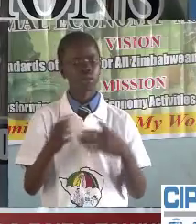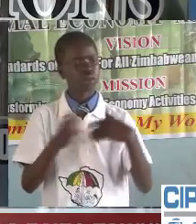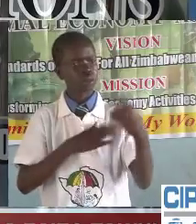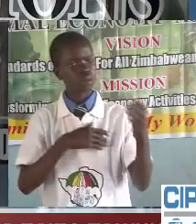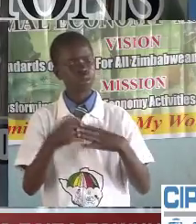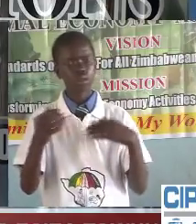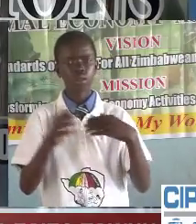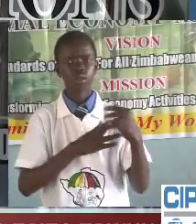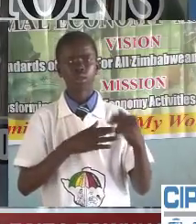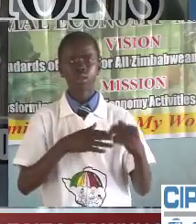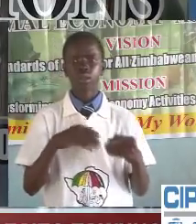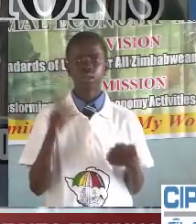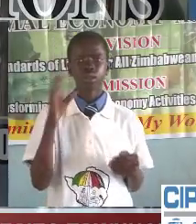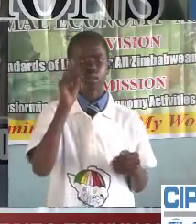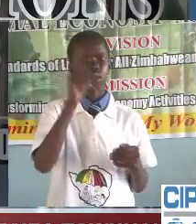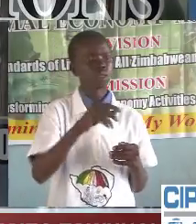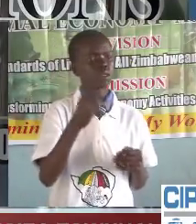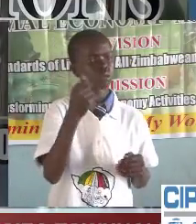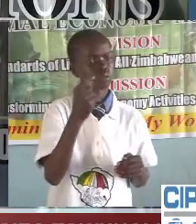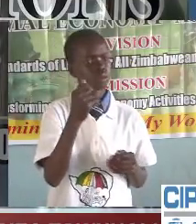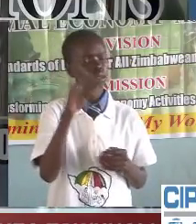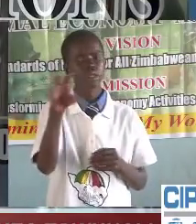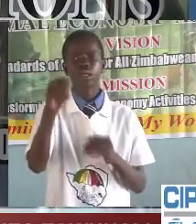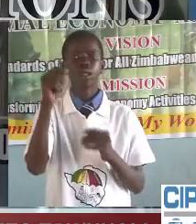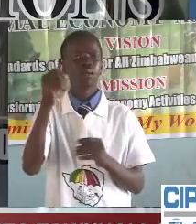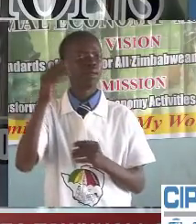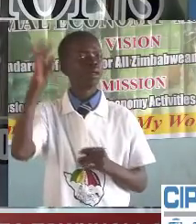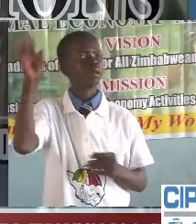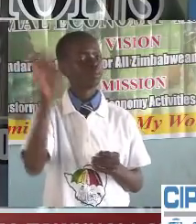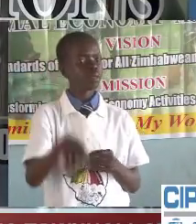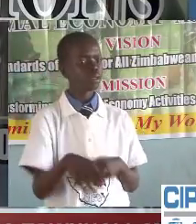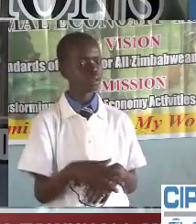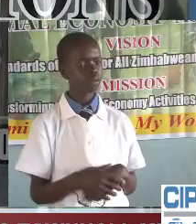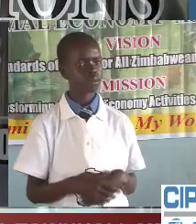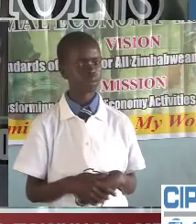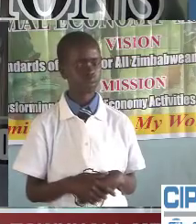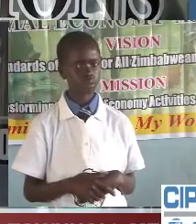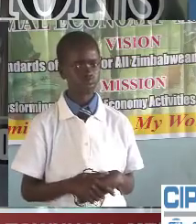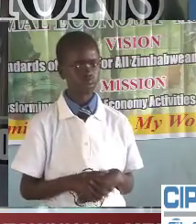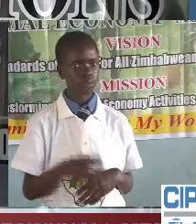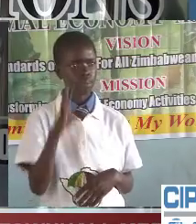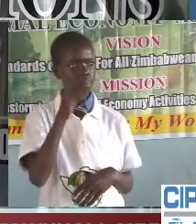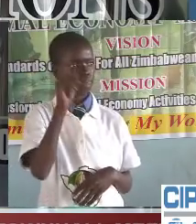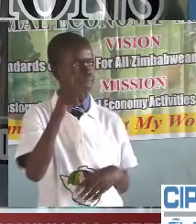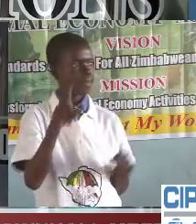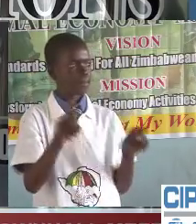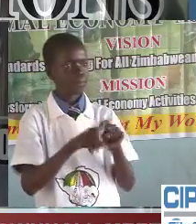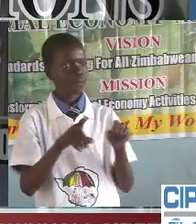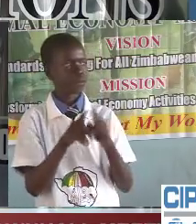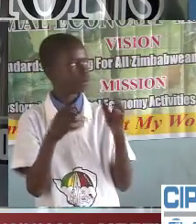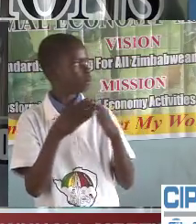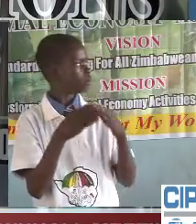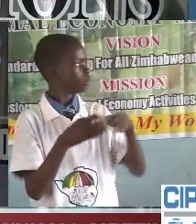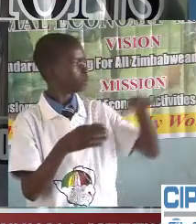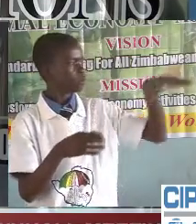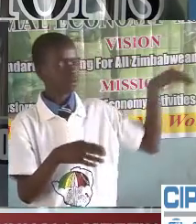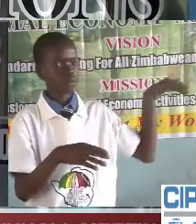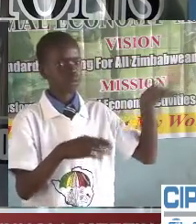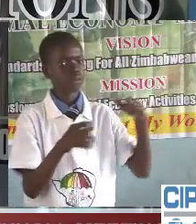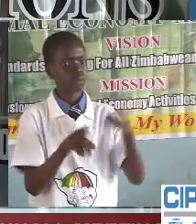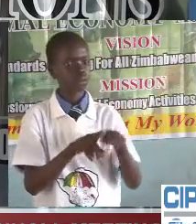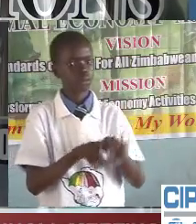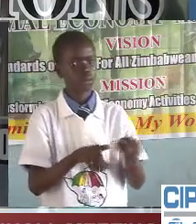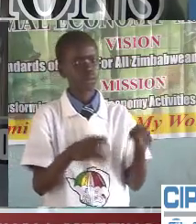zvinoda pekutora mari yachona ipapo. Saka tine misha yakafanana nemudhadhadha iri